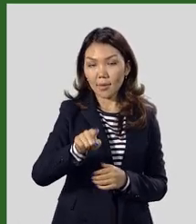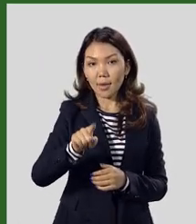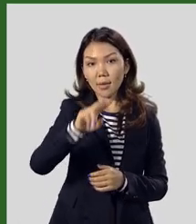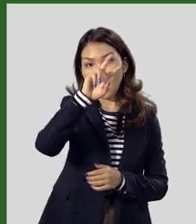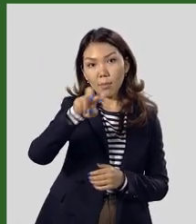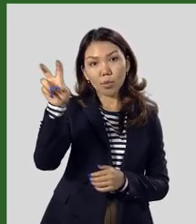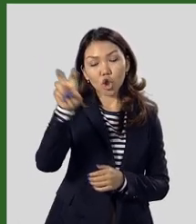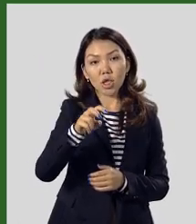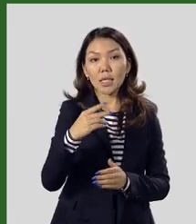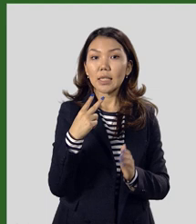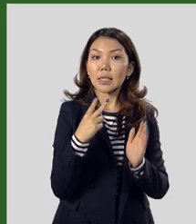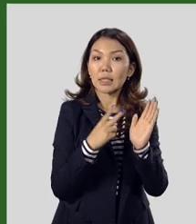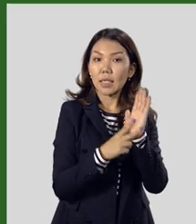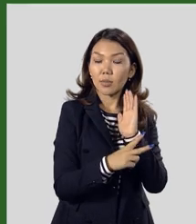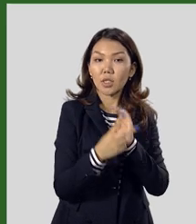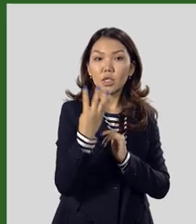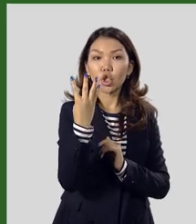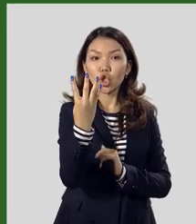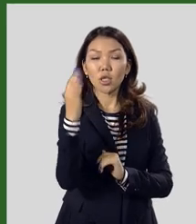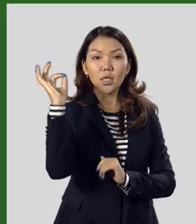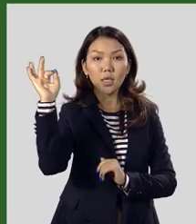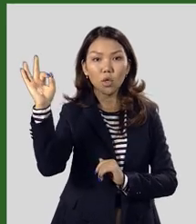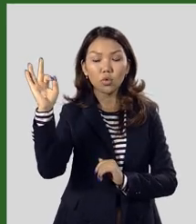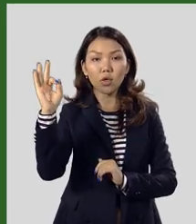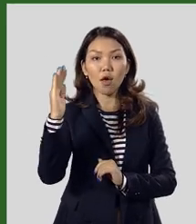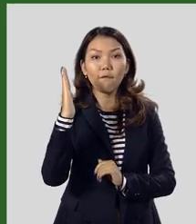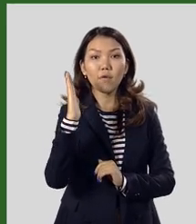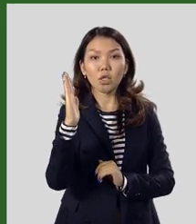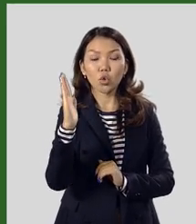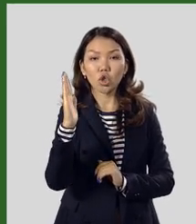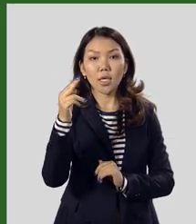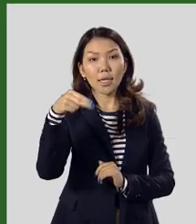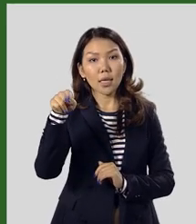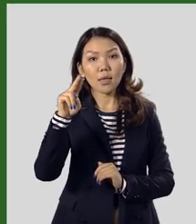Бишкек 74 градуса восточной долготы.